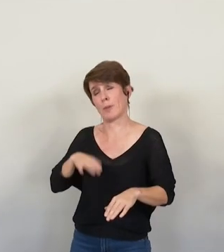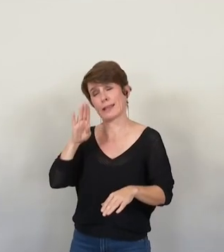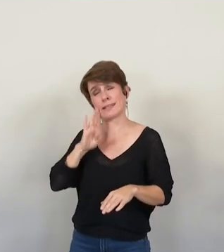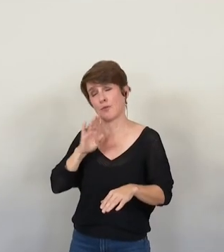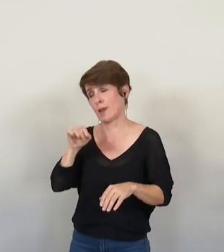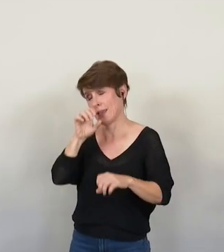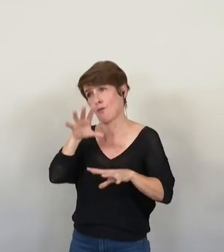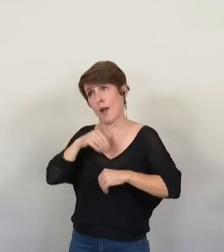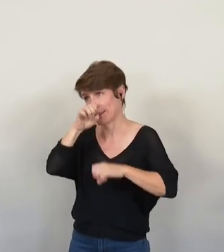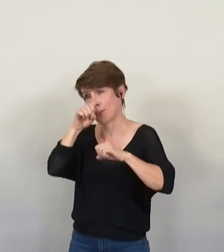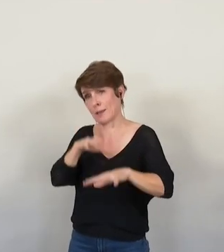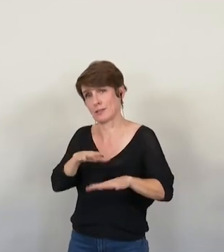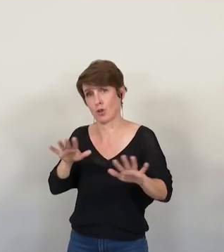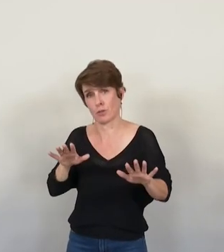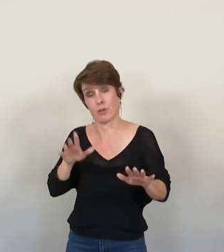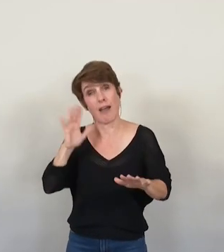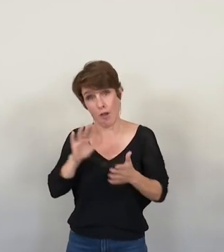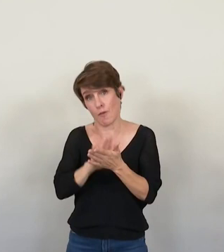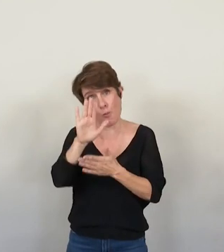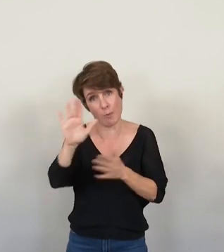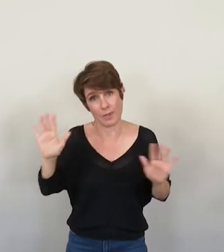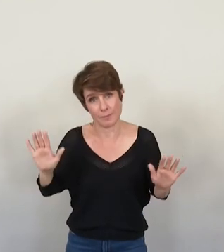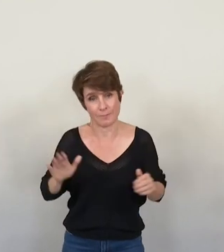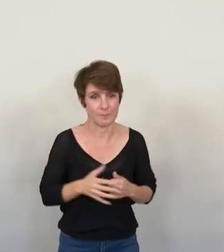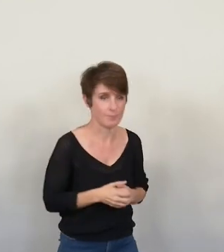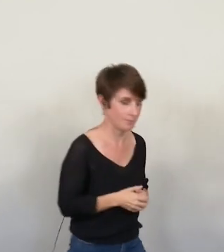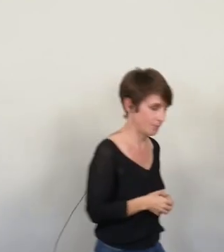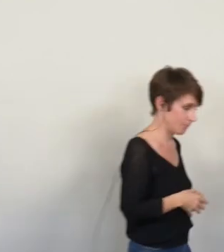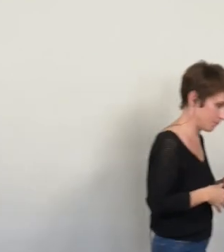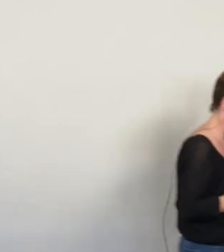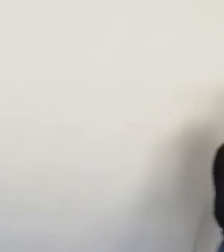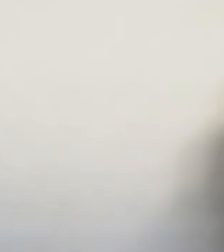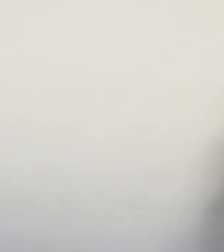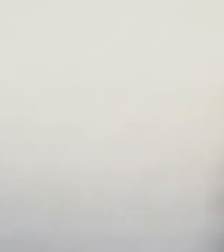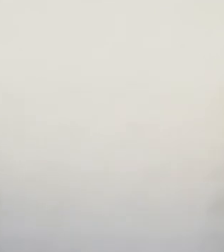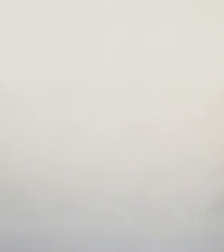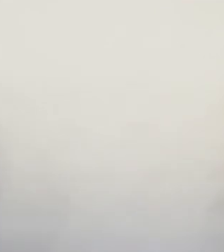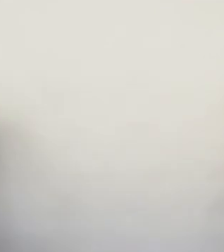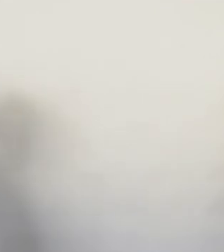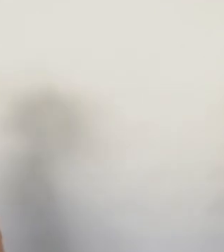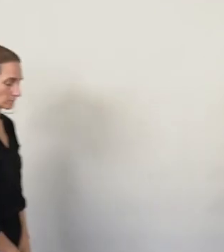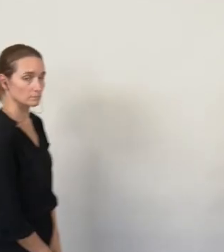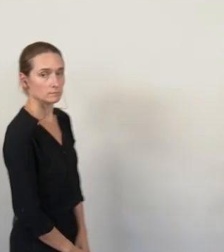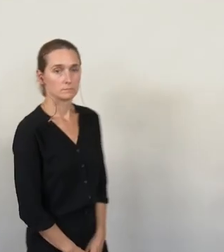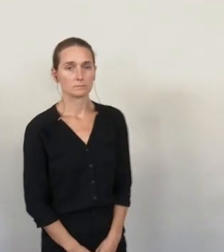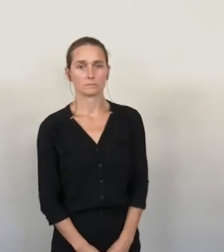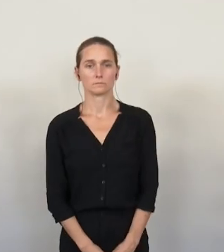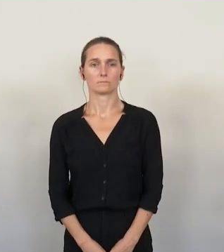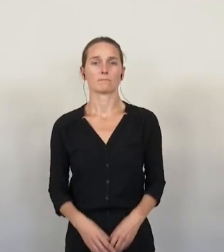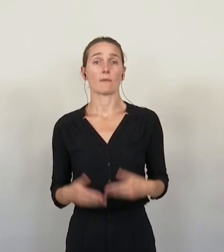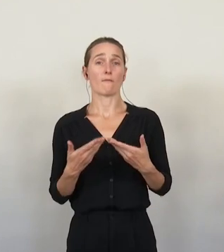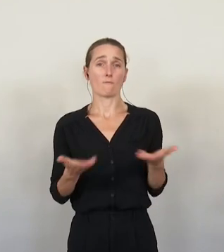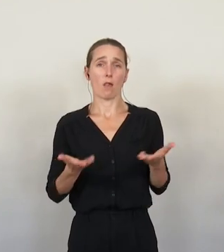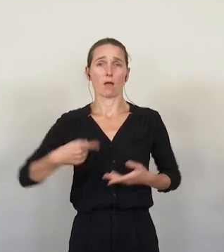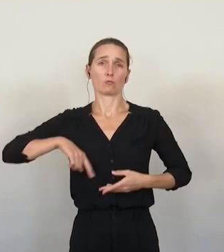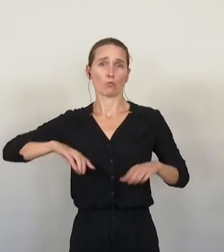s'est engagée voilà simplement Monsieur le Maire de façon très sobre ce que notre groupe tenait à vous